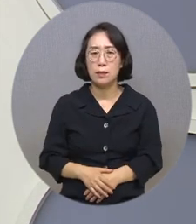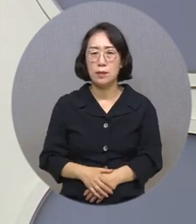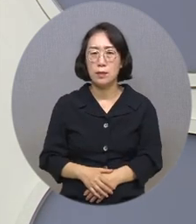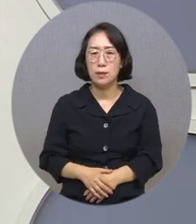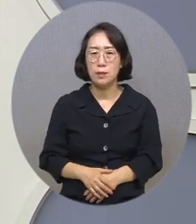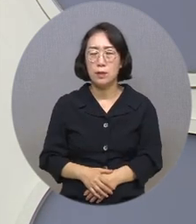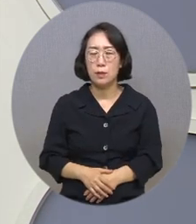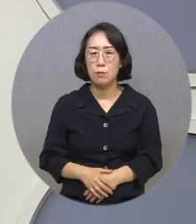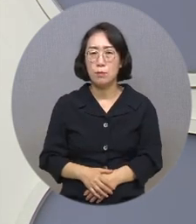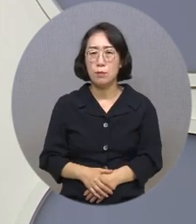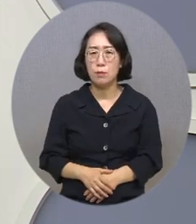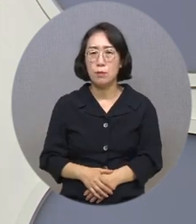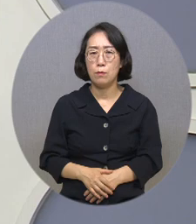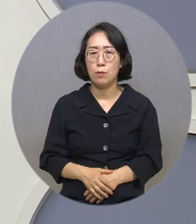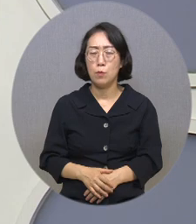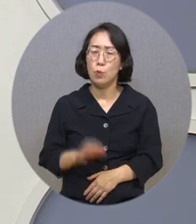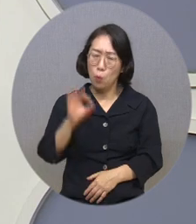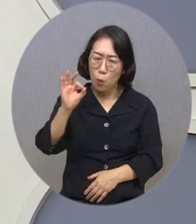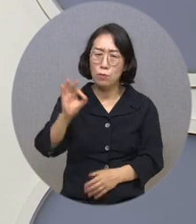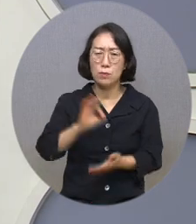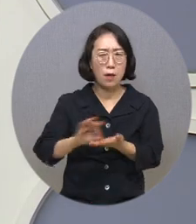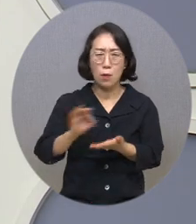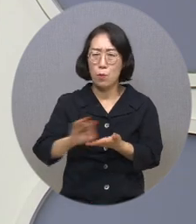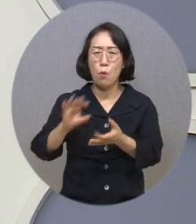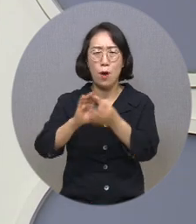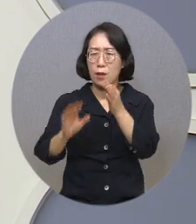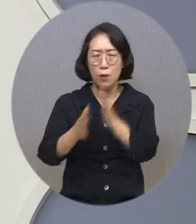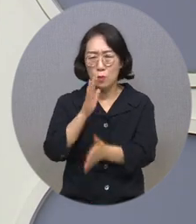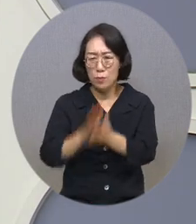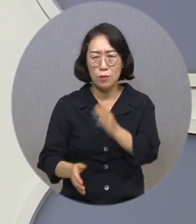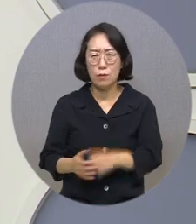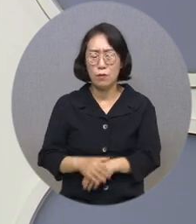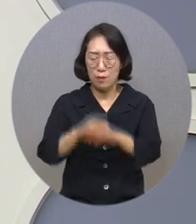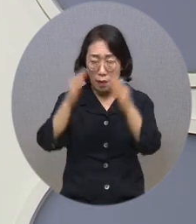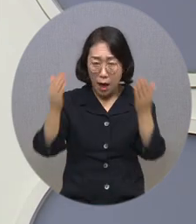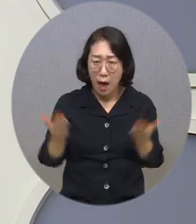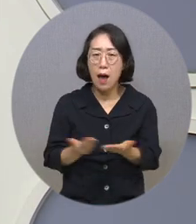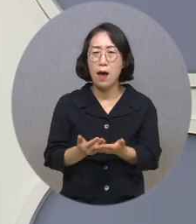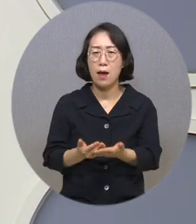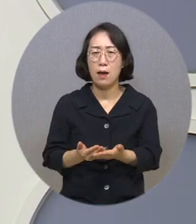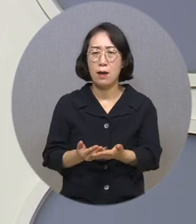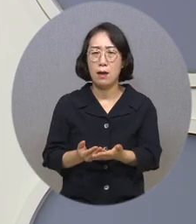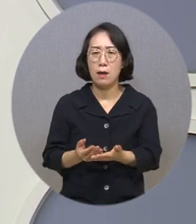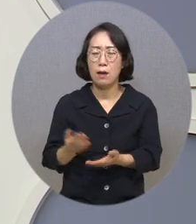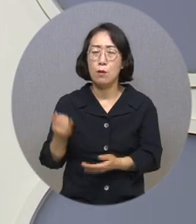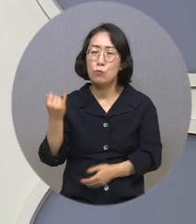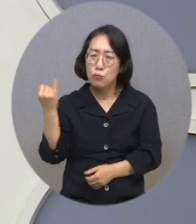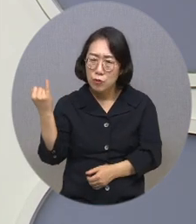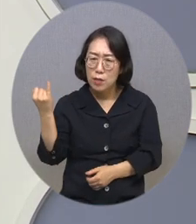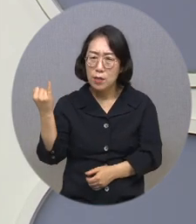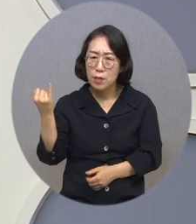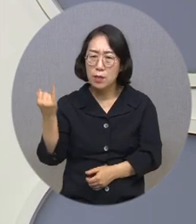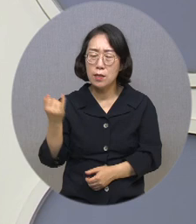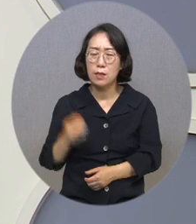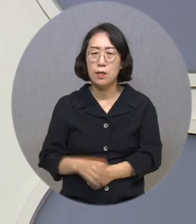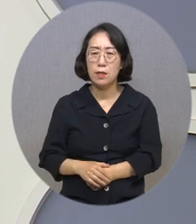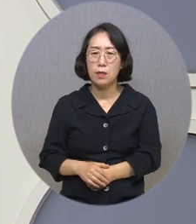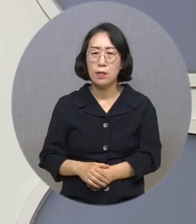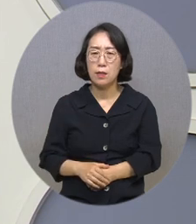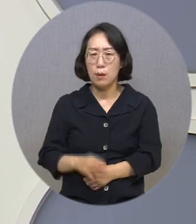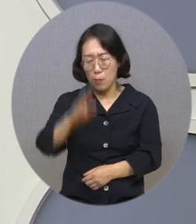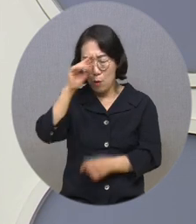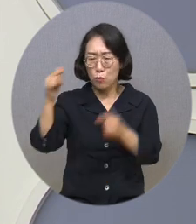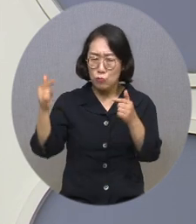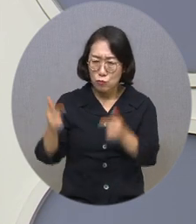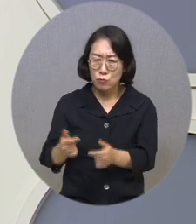해가지고 내가 뭐 돈이고 뭐 내가 모든 걸 할 테니까 좀 집사람만 살려달라 막 그렇게 제가 절규를 했던